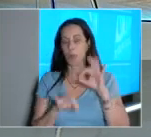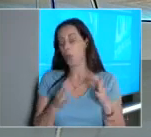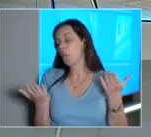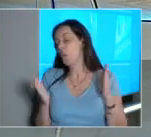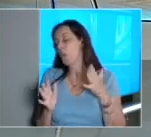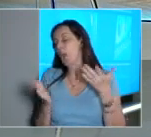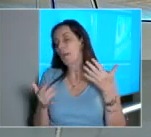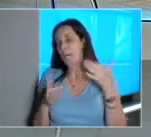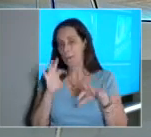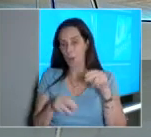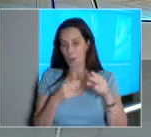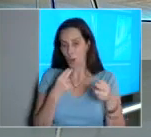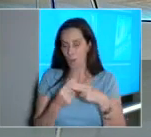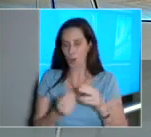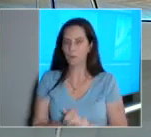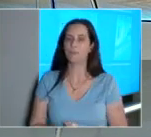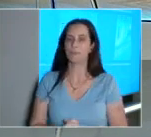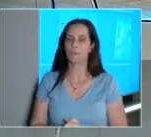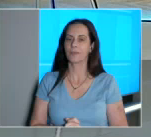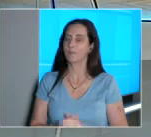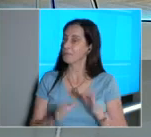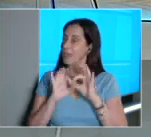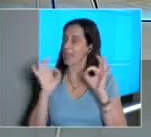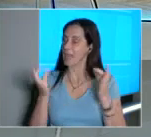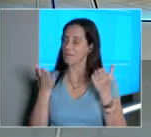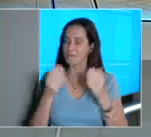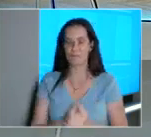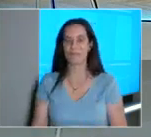אולי במערכת הבחירות הקרובה. אנחנו מתחילים.